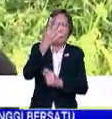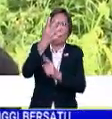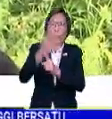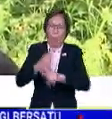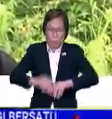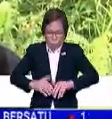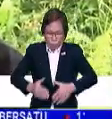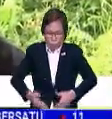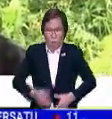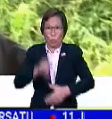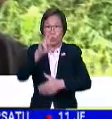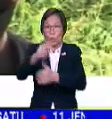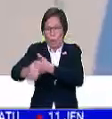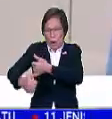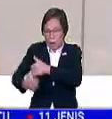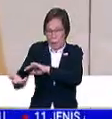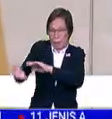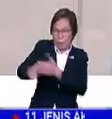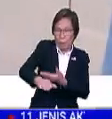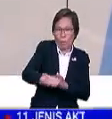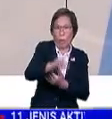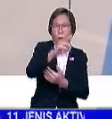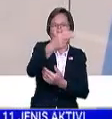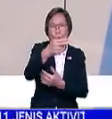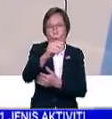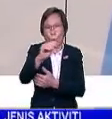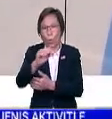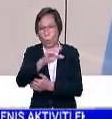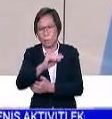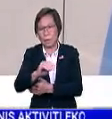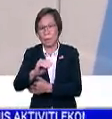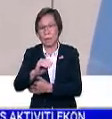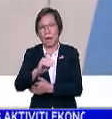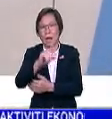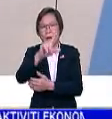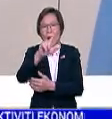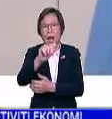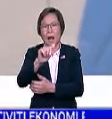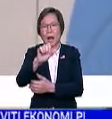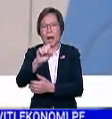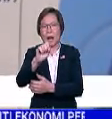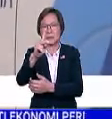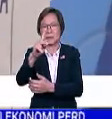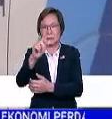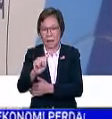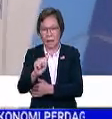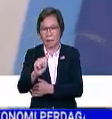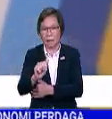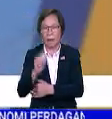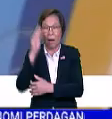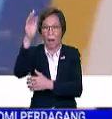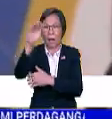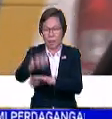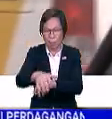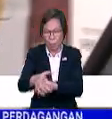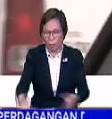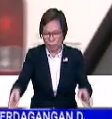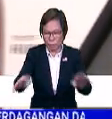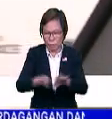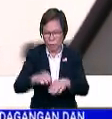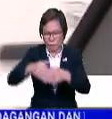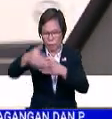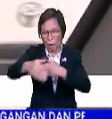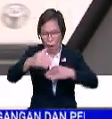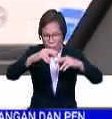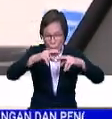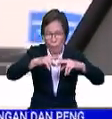anggota terkorban, mendiang Korporal Udara Ho Swee Boon dan mendiang Laskar Udara Nesli Nyabau akan disemadikan selepas